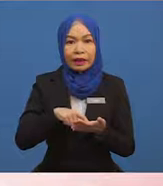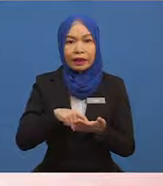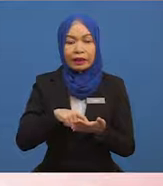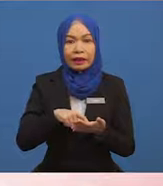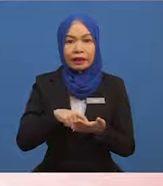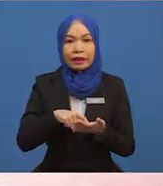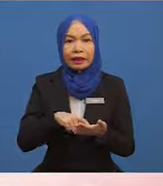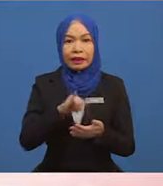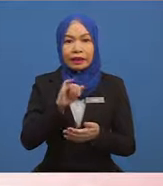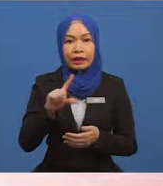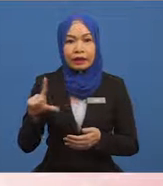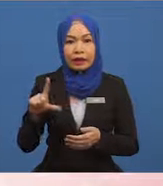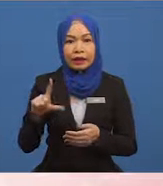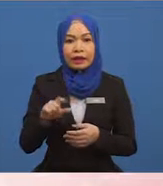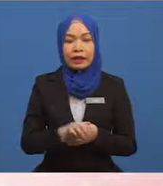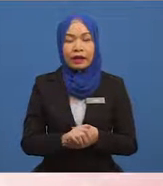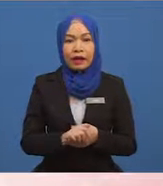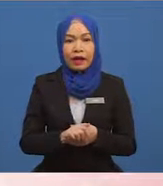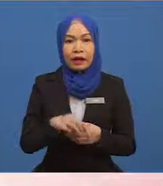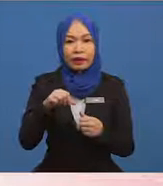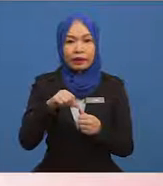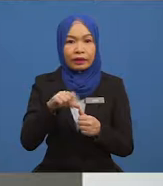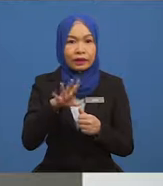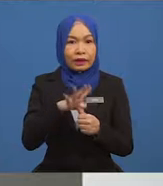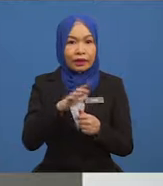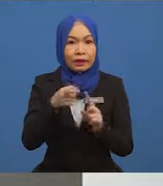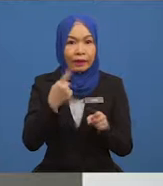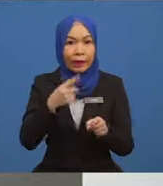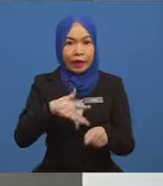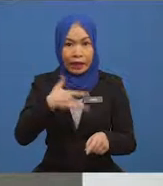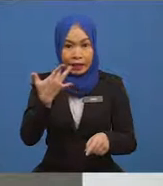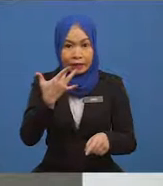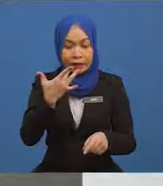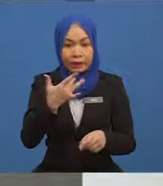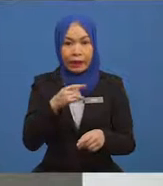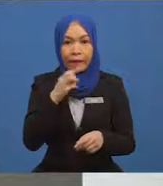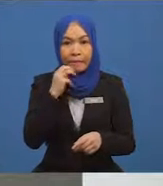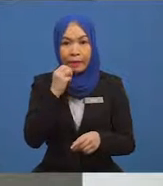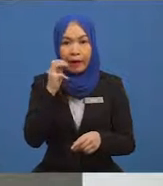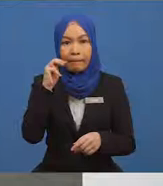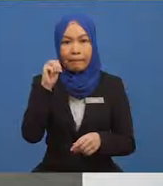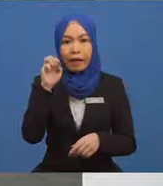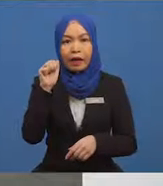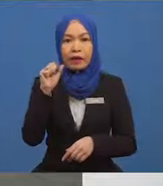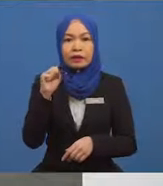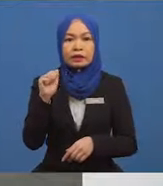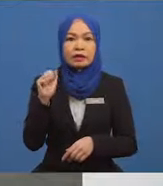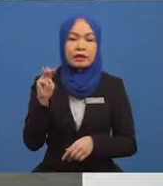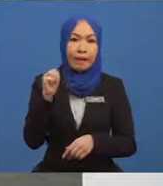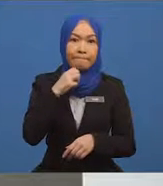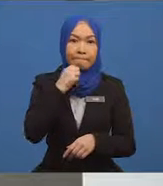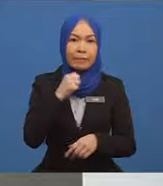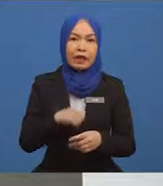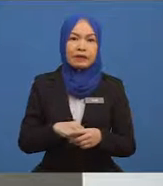punca rasa masam pada yogurt. Murid-murid, sekarang cikgu pasti